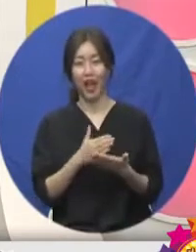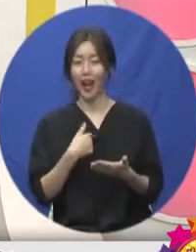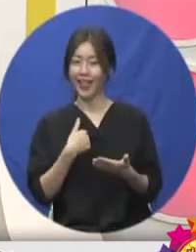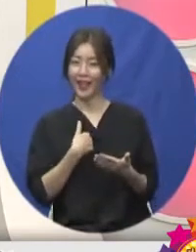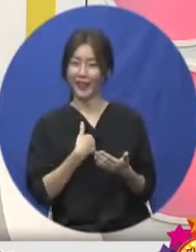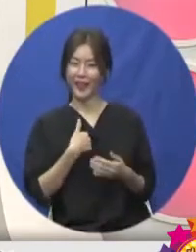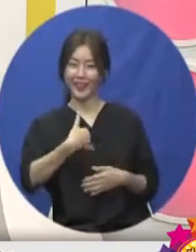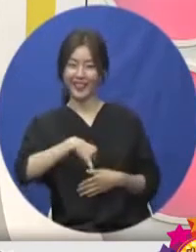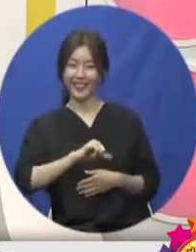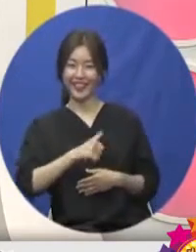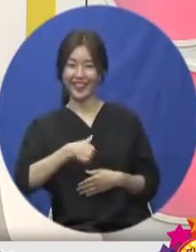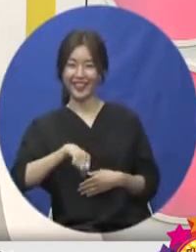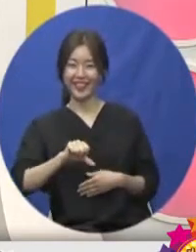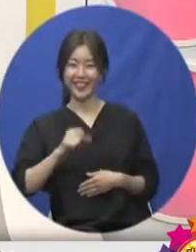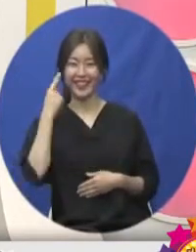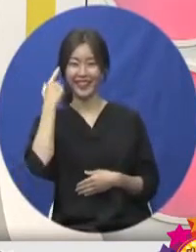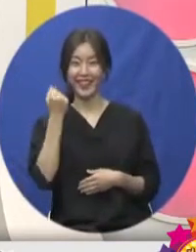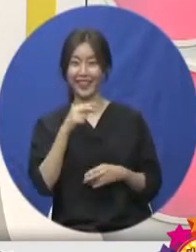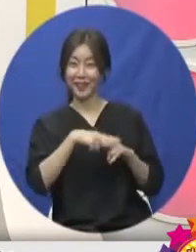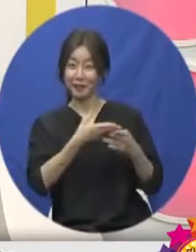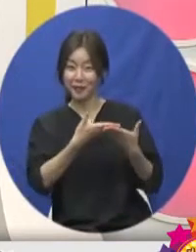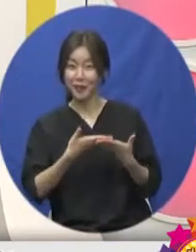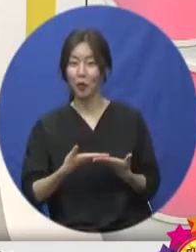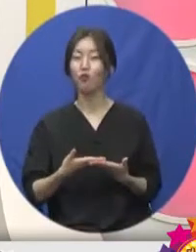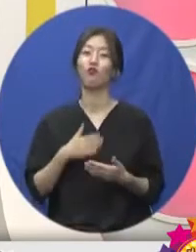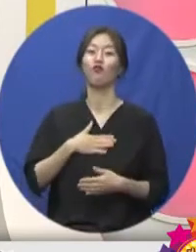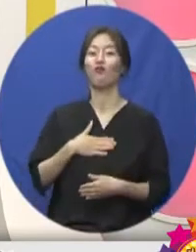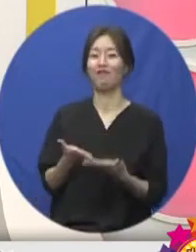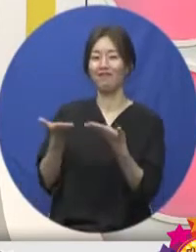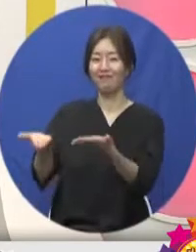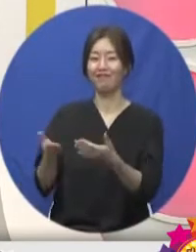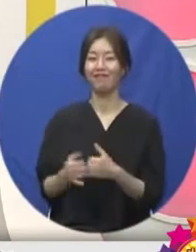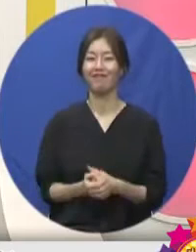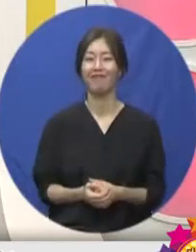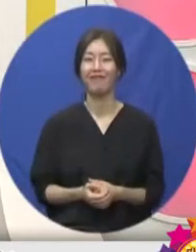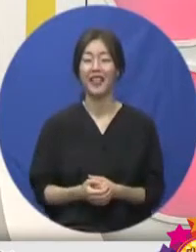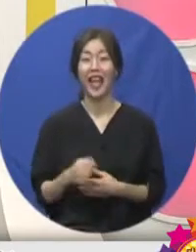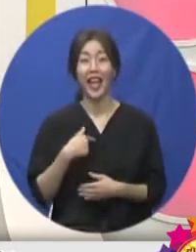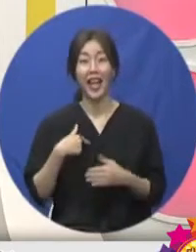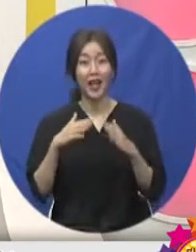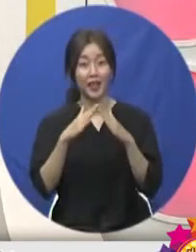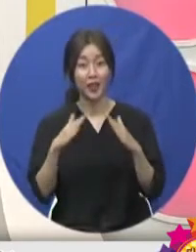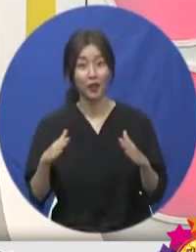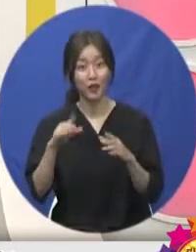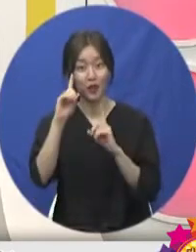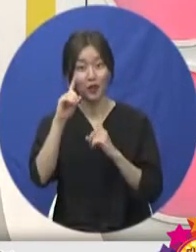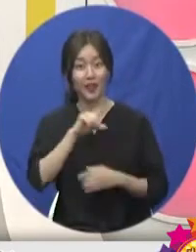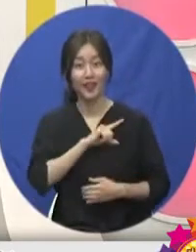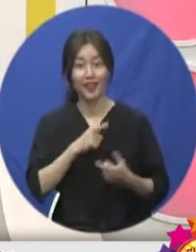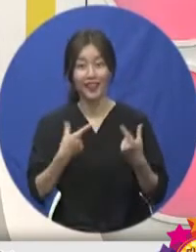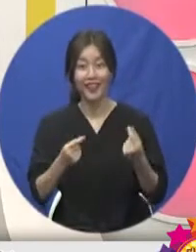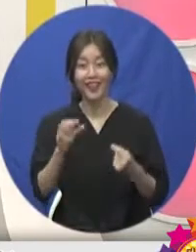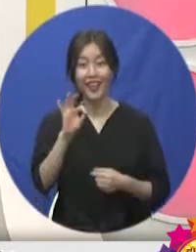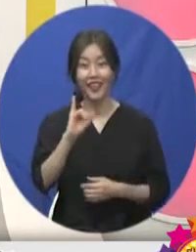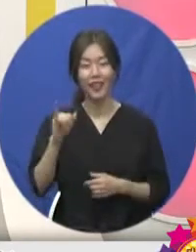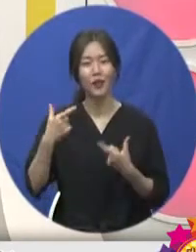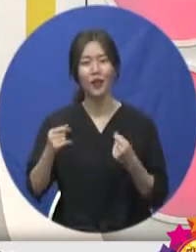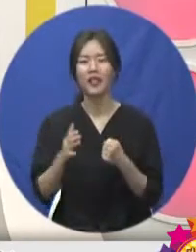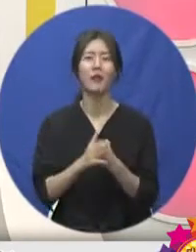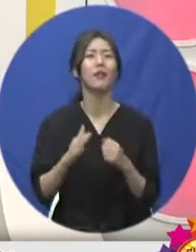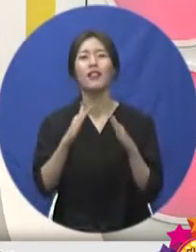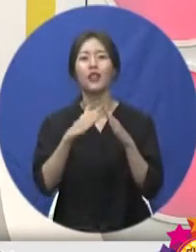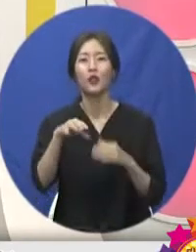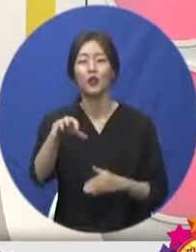자녀라고 생각하고 조금 보내주셔도 괜찮은데. 네, 그러죠, 뭐. 예. 내가 네. 전주이가라는 거 알죠? 네. 근데 전주에서